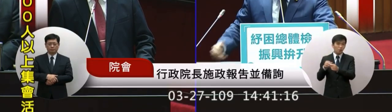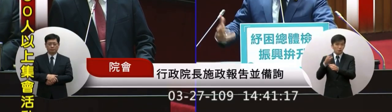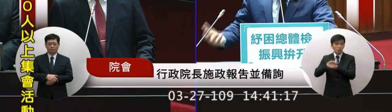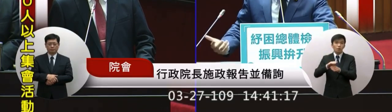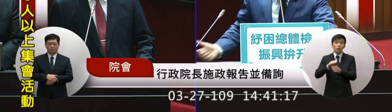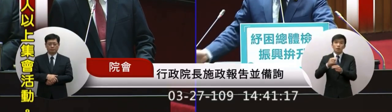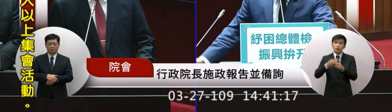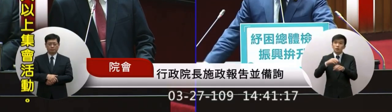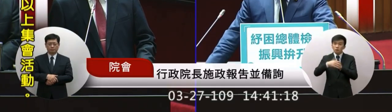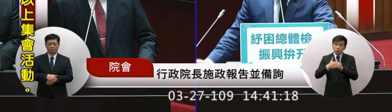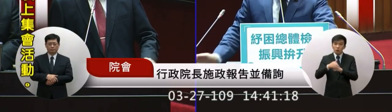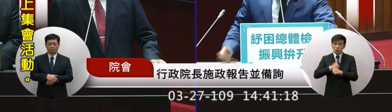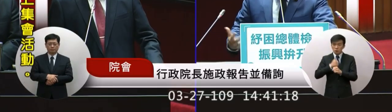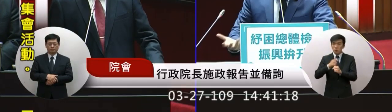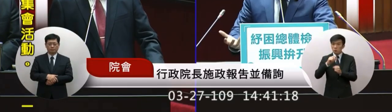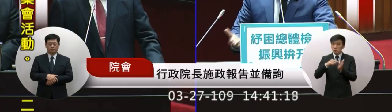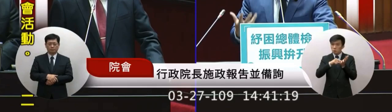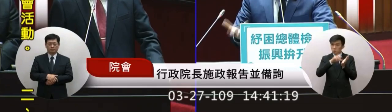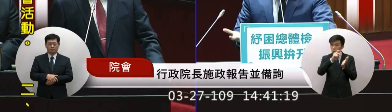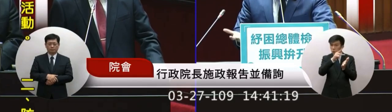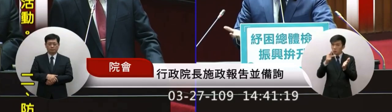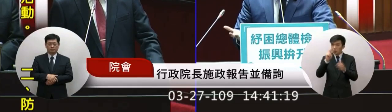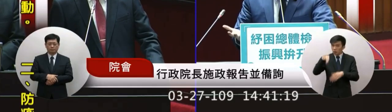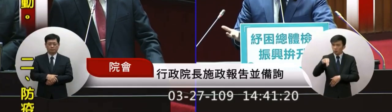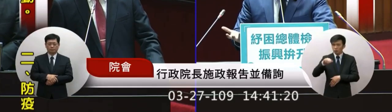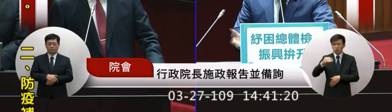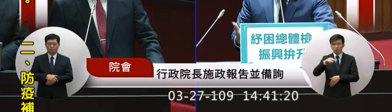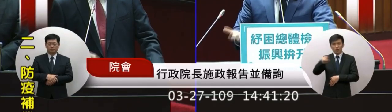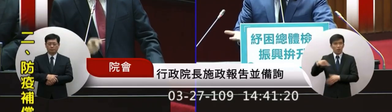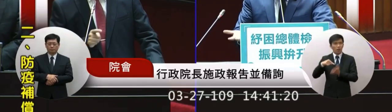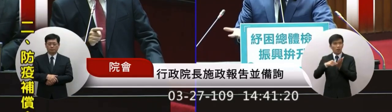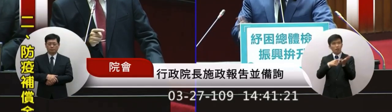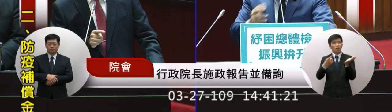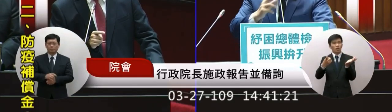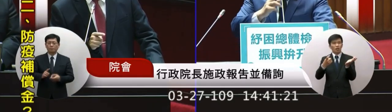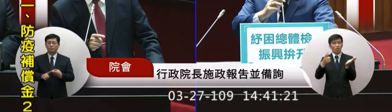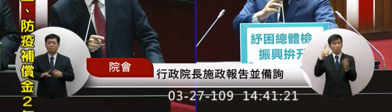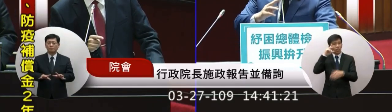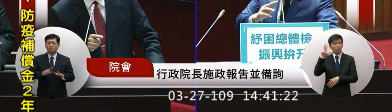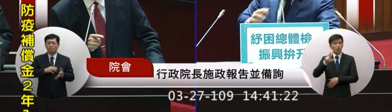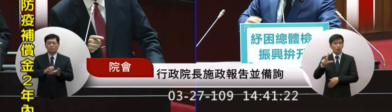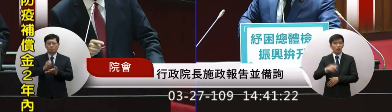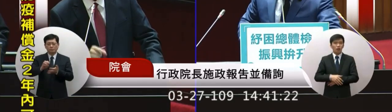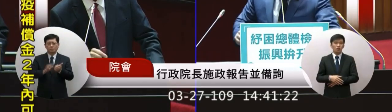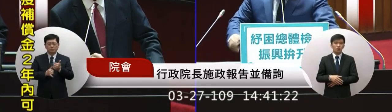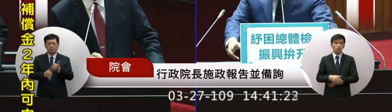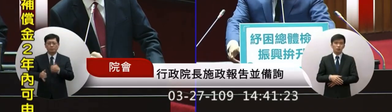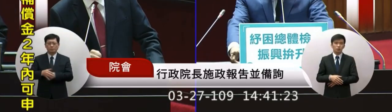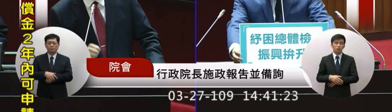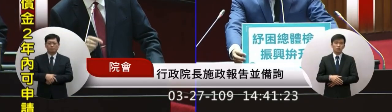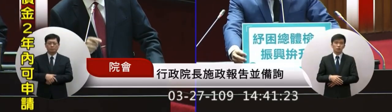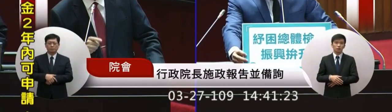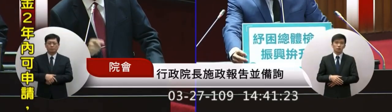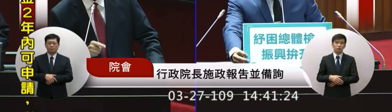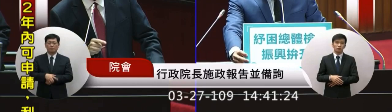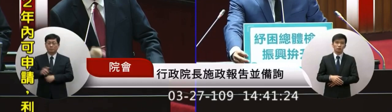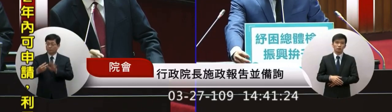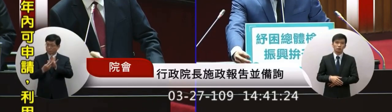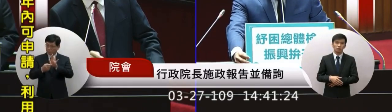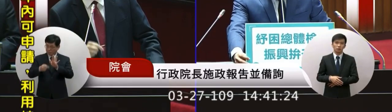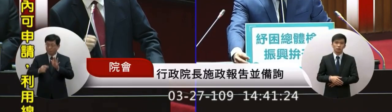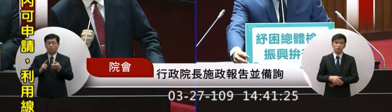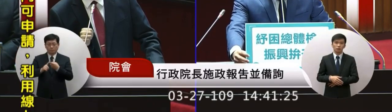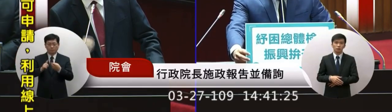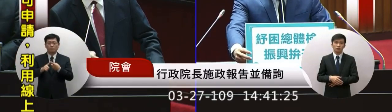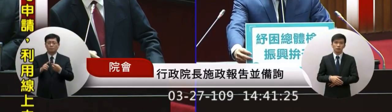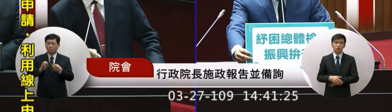保可以贷到1000亿，可是对他们来讲他是无感的，一是无感觉，你听我说。 你讲的这真有